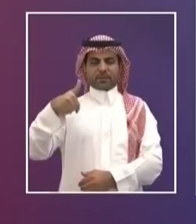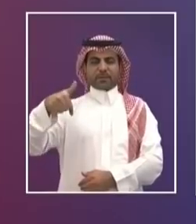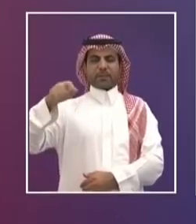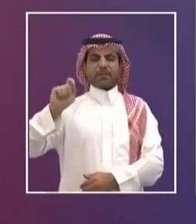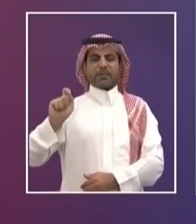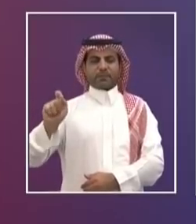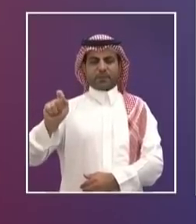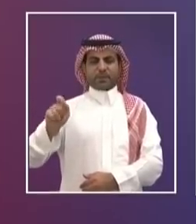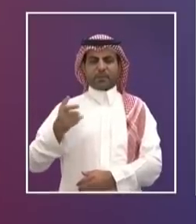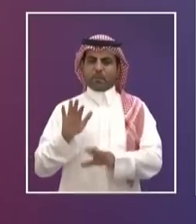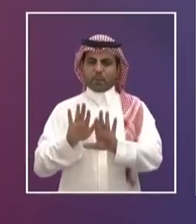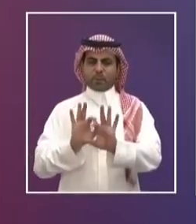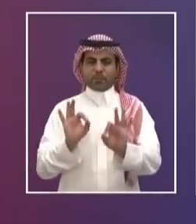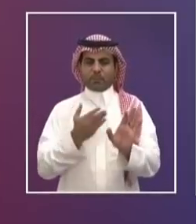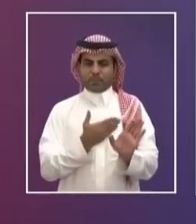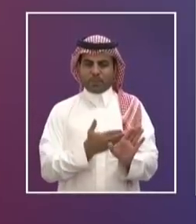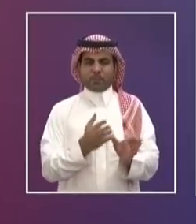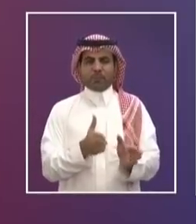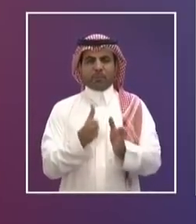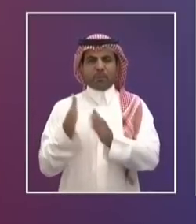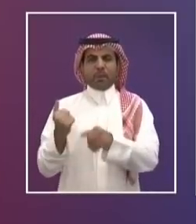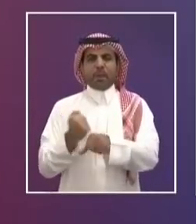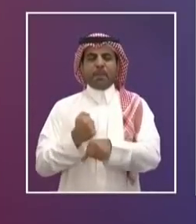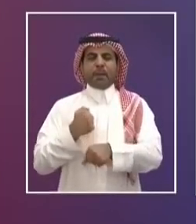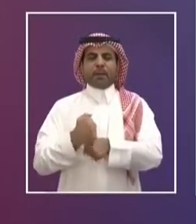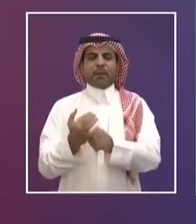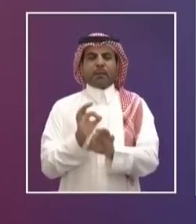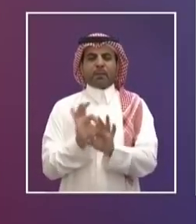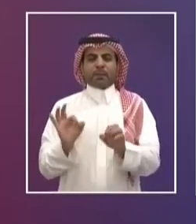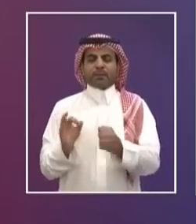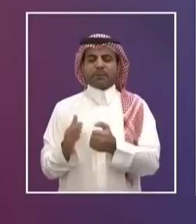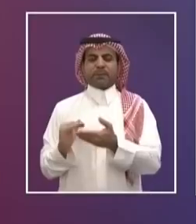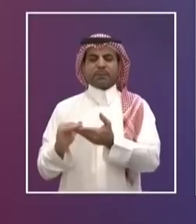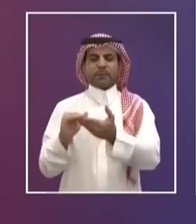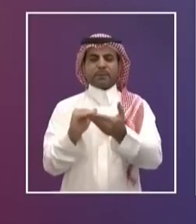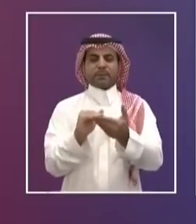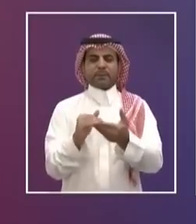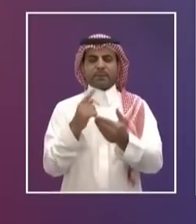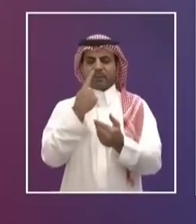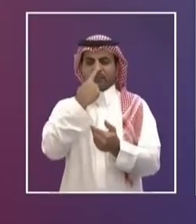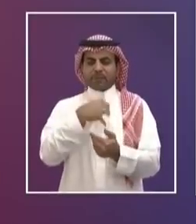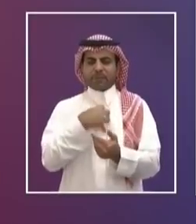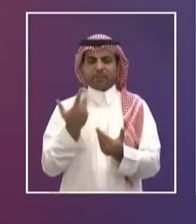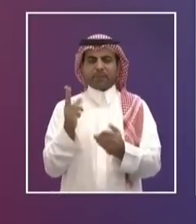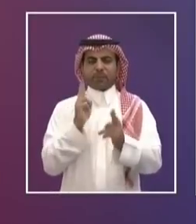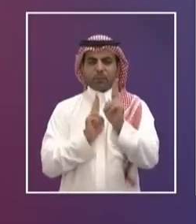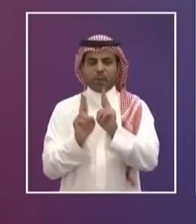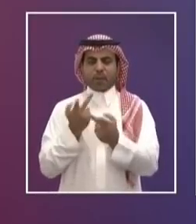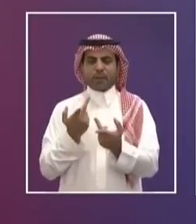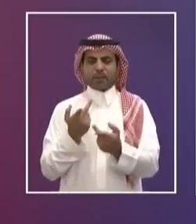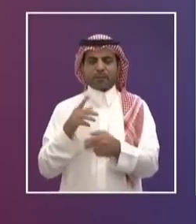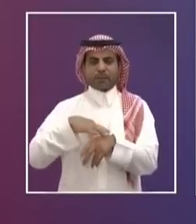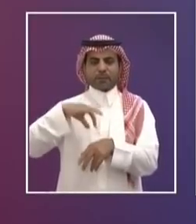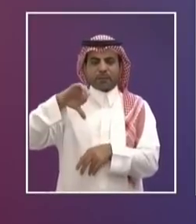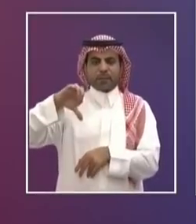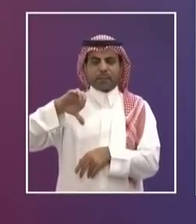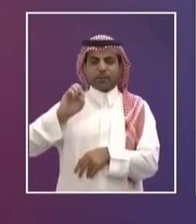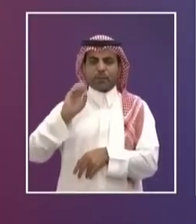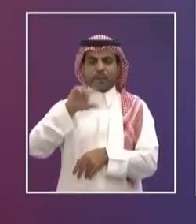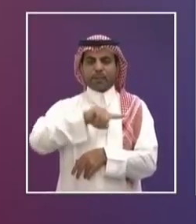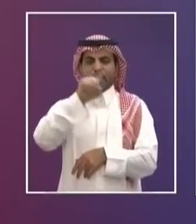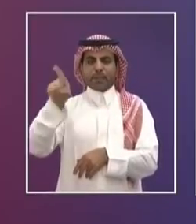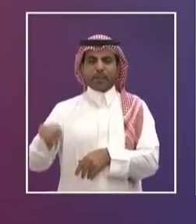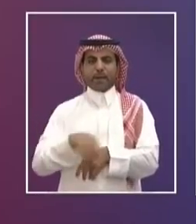920-333-60. والعمل يقوم بتقديم الاستشارات النفسية من الساعة 9:00 صباحا